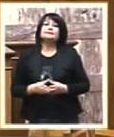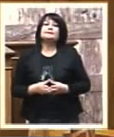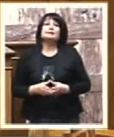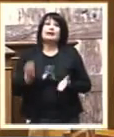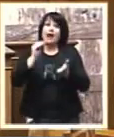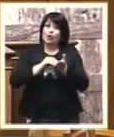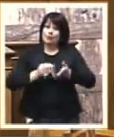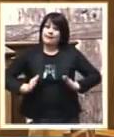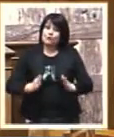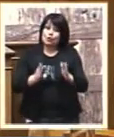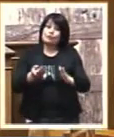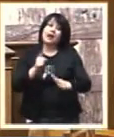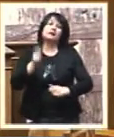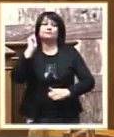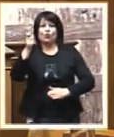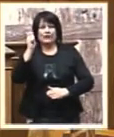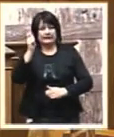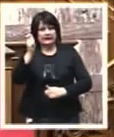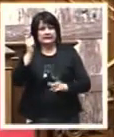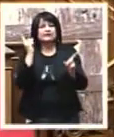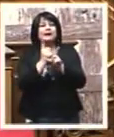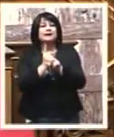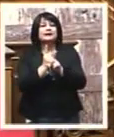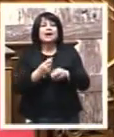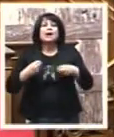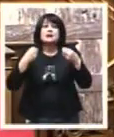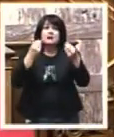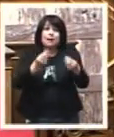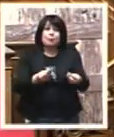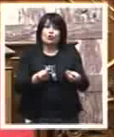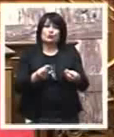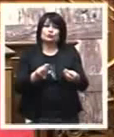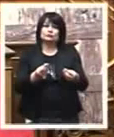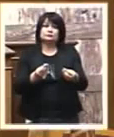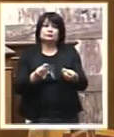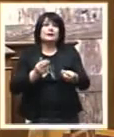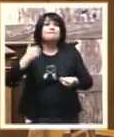Προχωρούμε όμως και σε άλλες πολιτικές, ιδιαίτερα για την εξασφάλιση της εργασιακής και